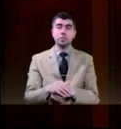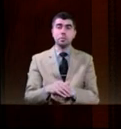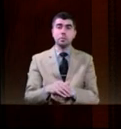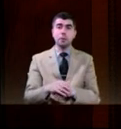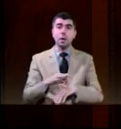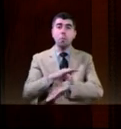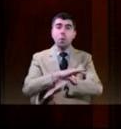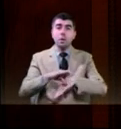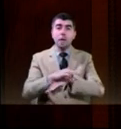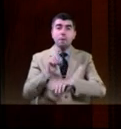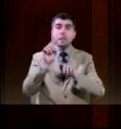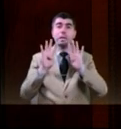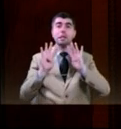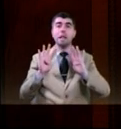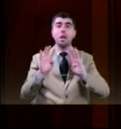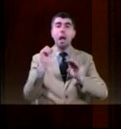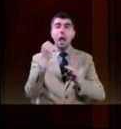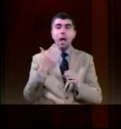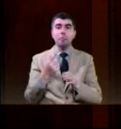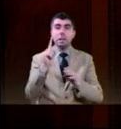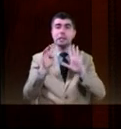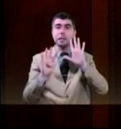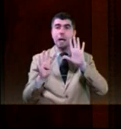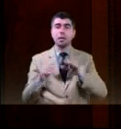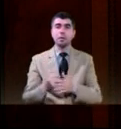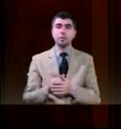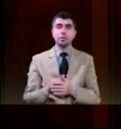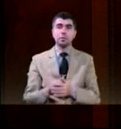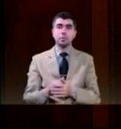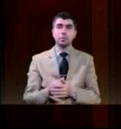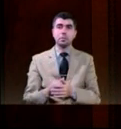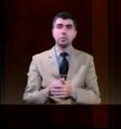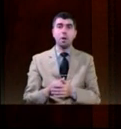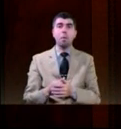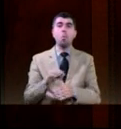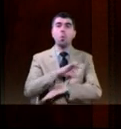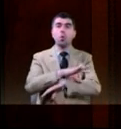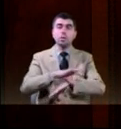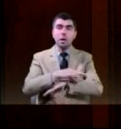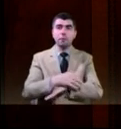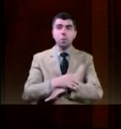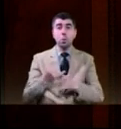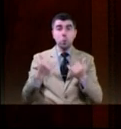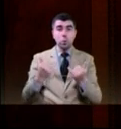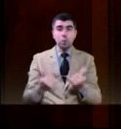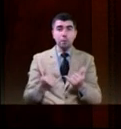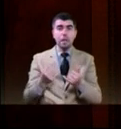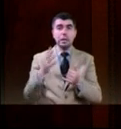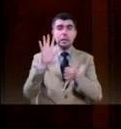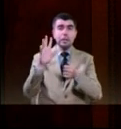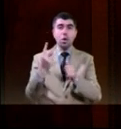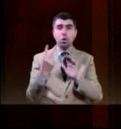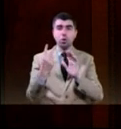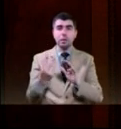توظفوا في 18 عام 19 ها هي وحده منهم و19 و20 اليوم راه 26